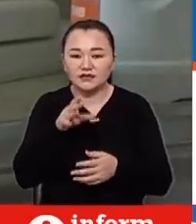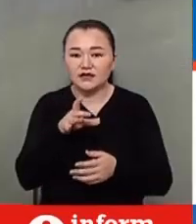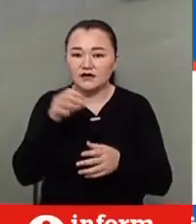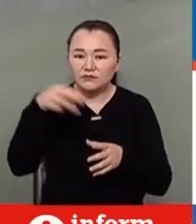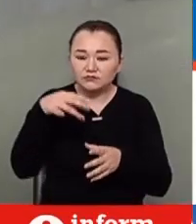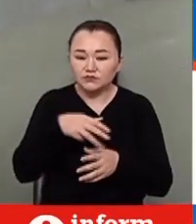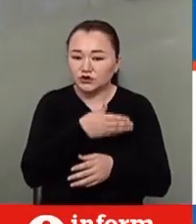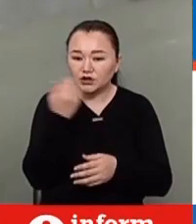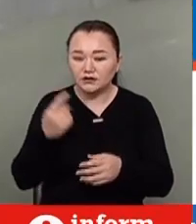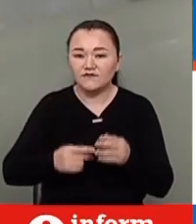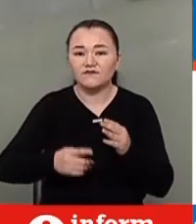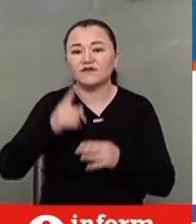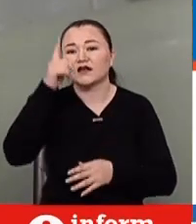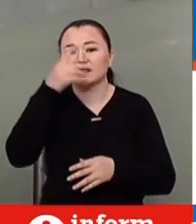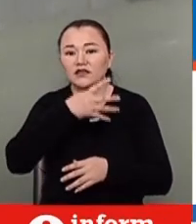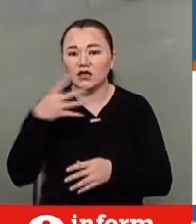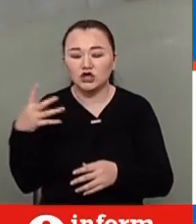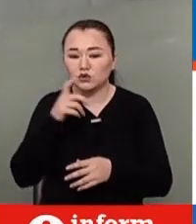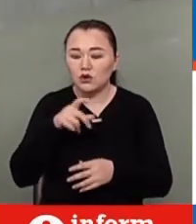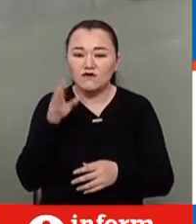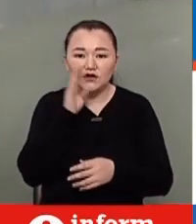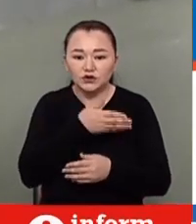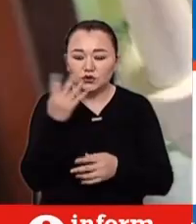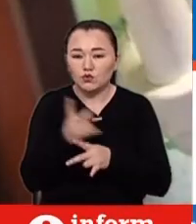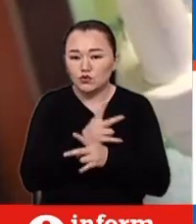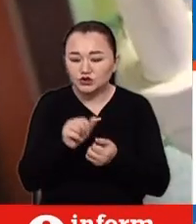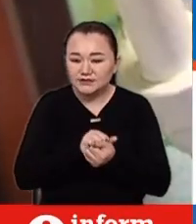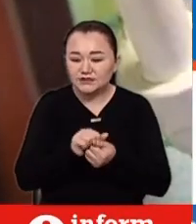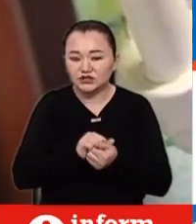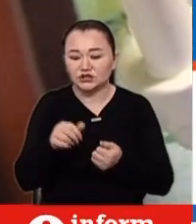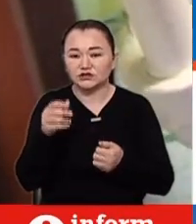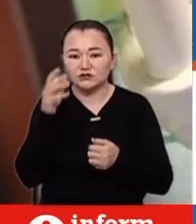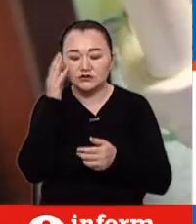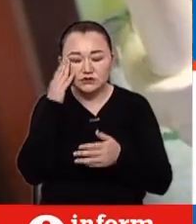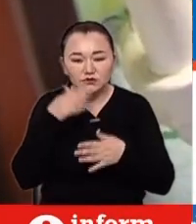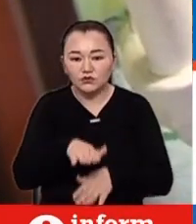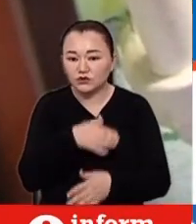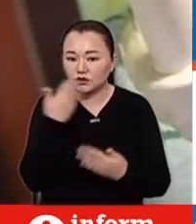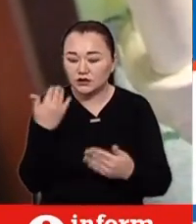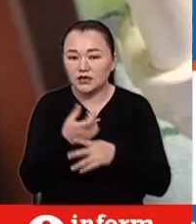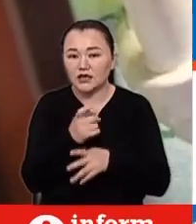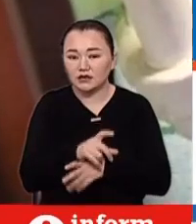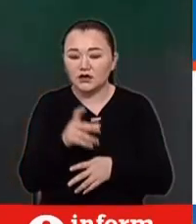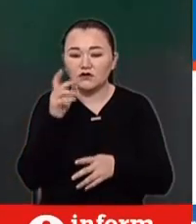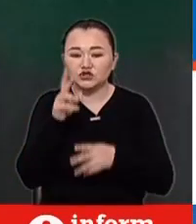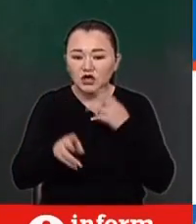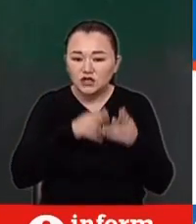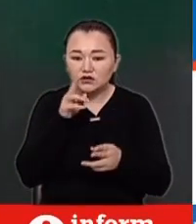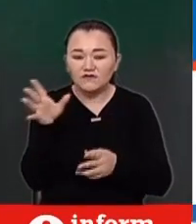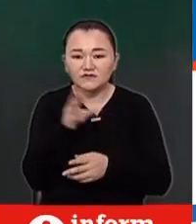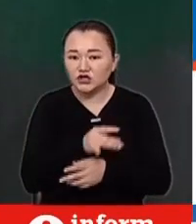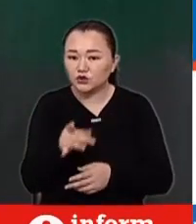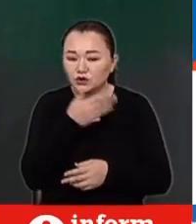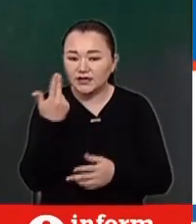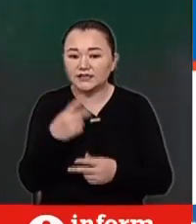не поднимается на верхние этажи. Люди вынуждены стирать по ночам, жертвуя сном. На грязную воду жалуются не во всех районах города. Но там, где